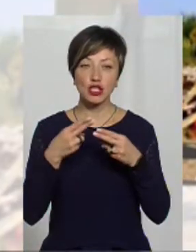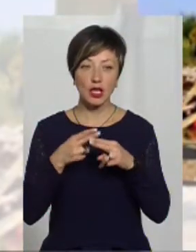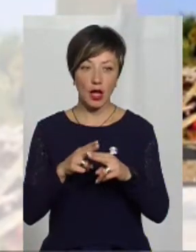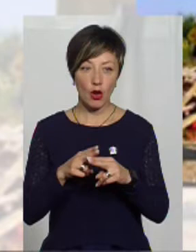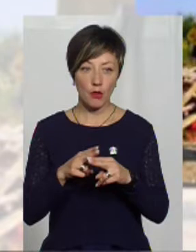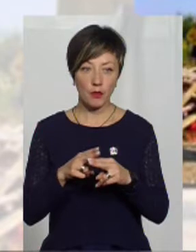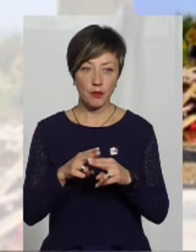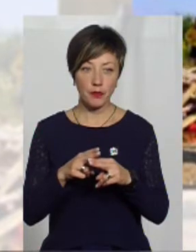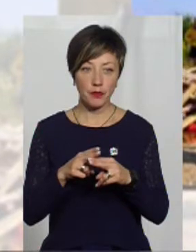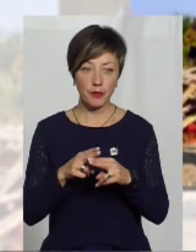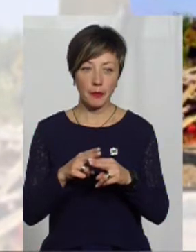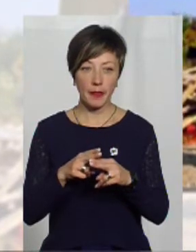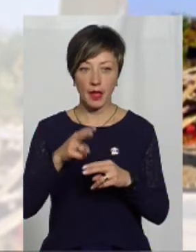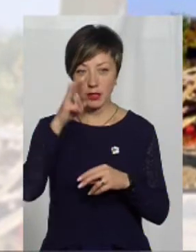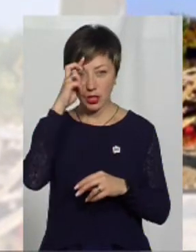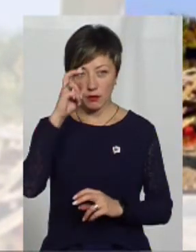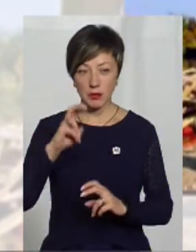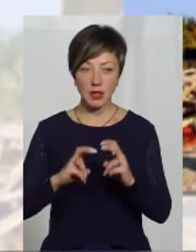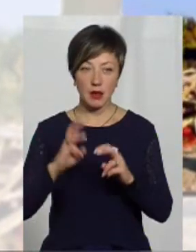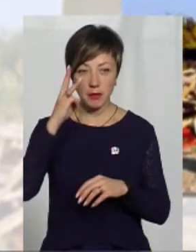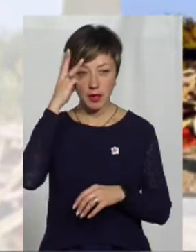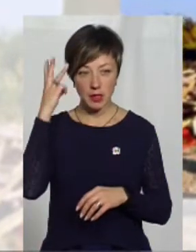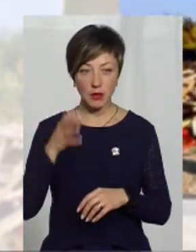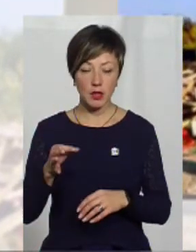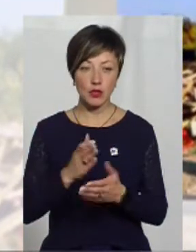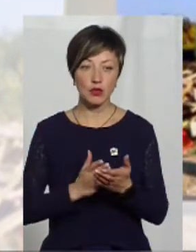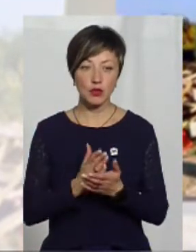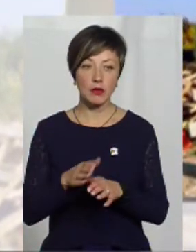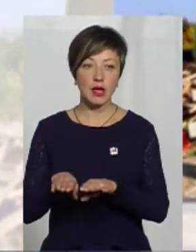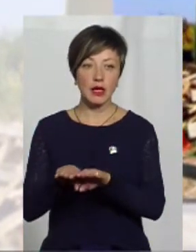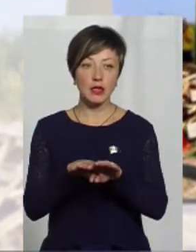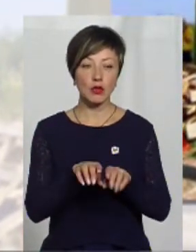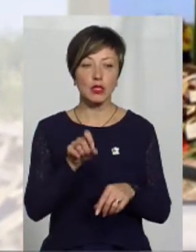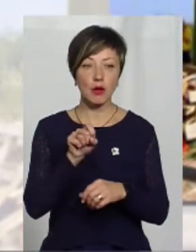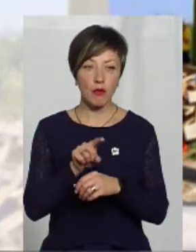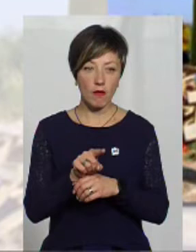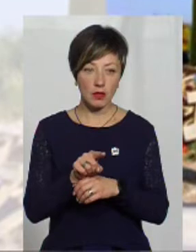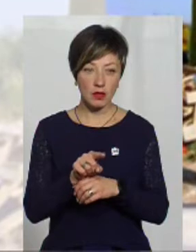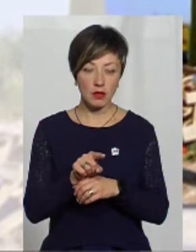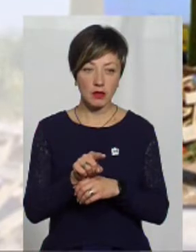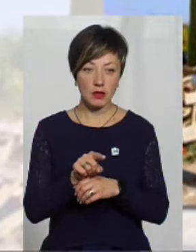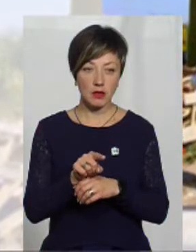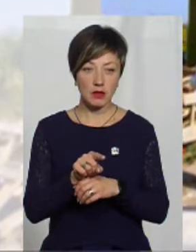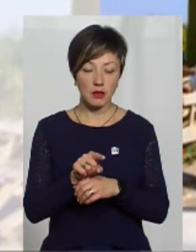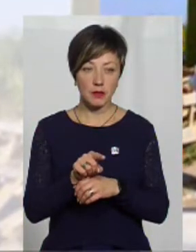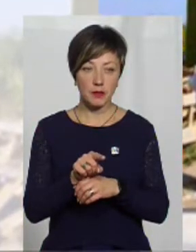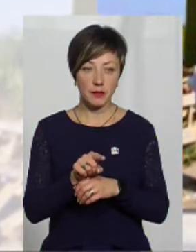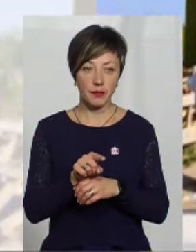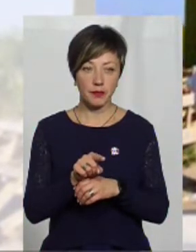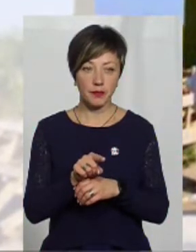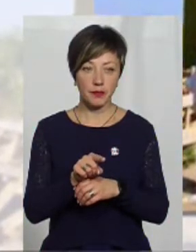інженером державного підприємства Хмельницька обласна служба єдиного замовника Олександром